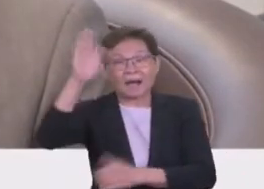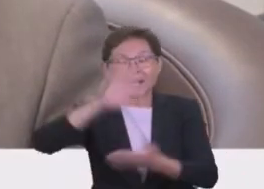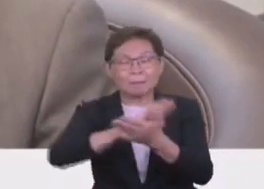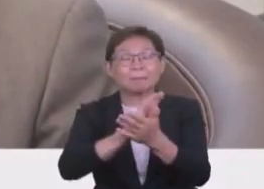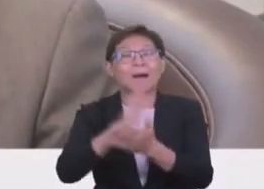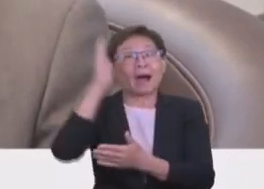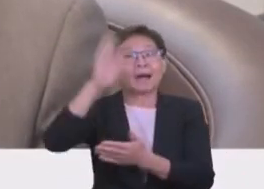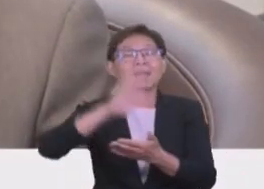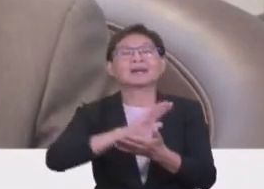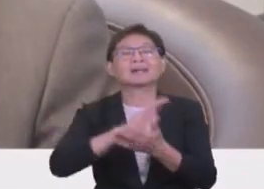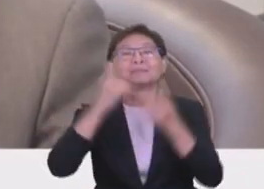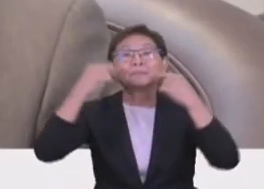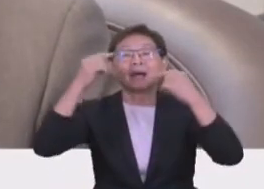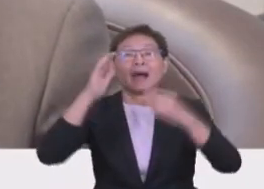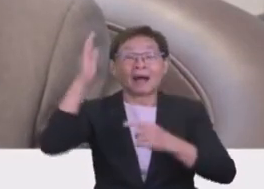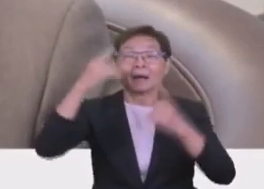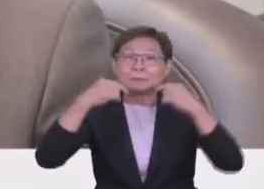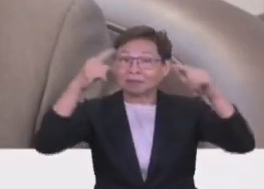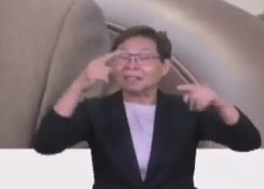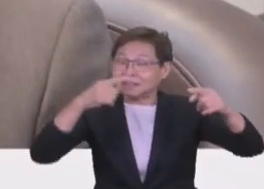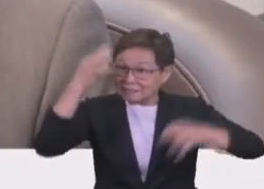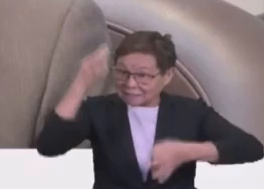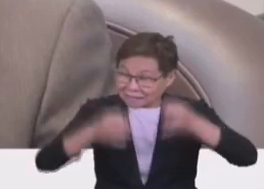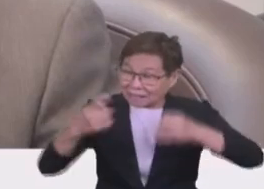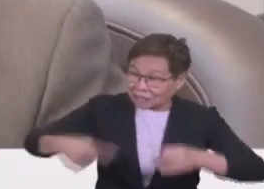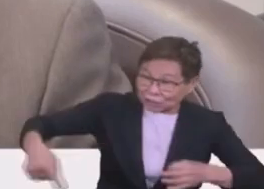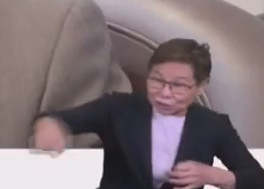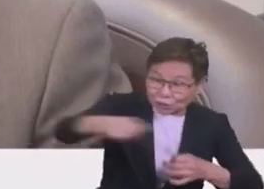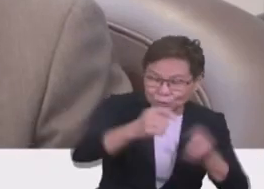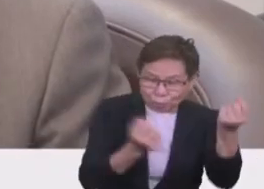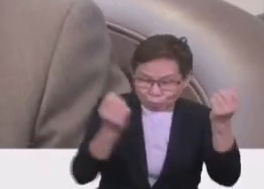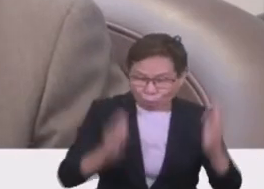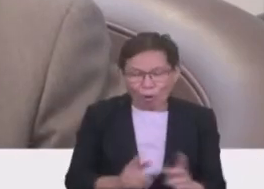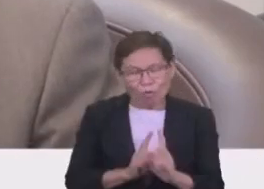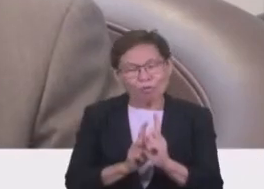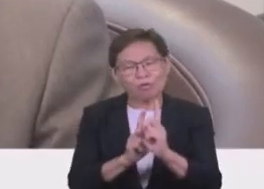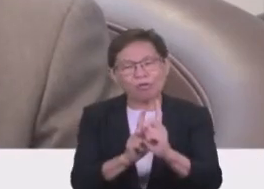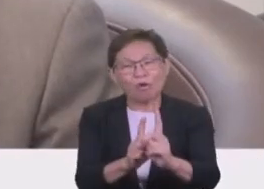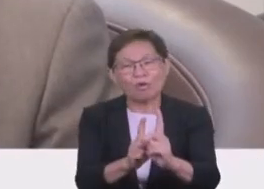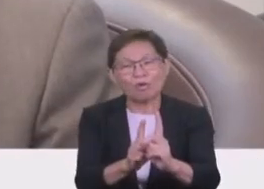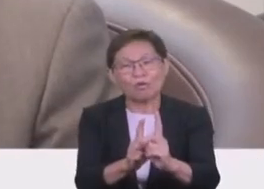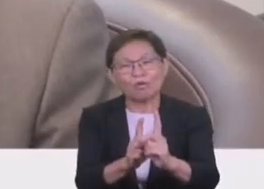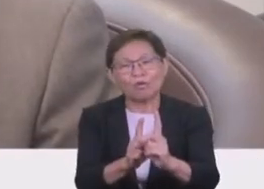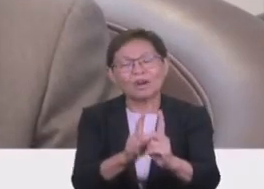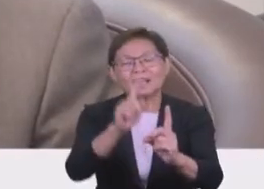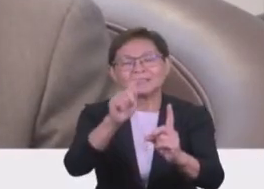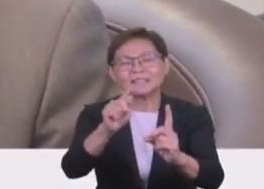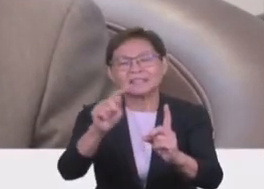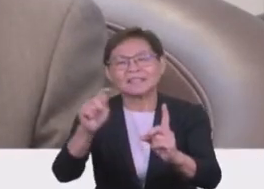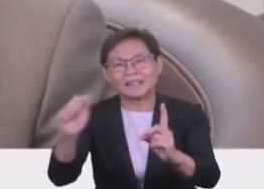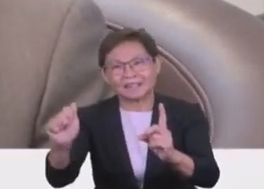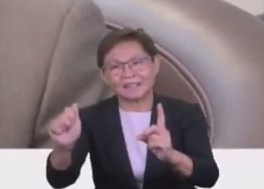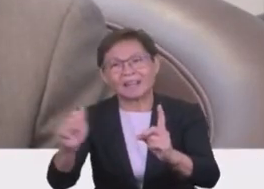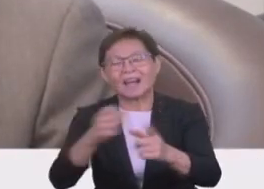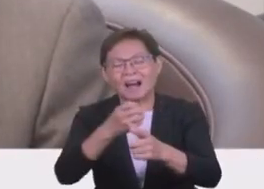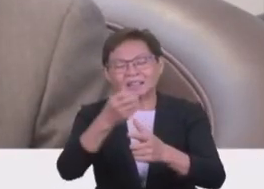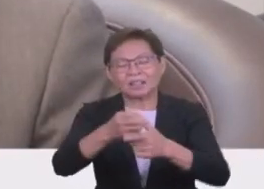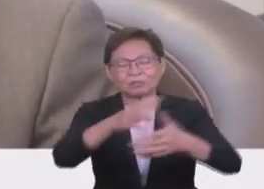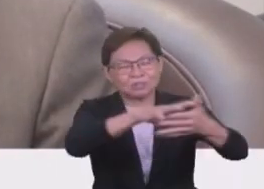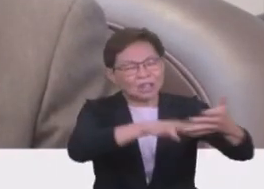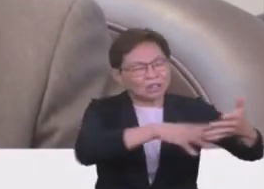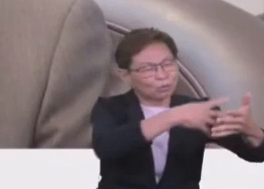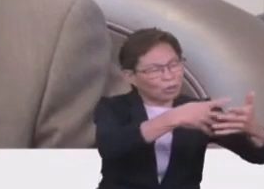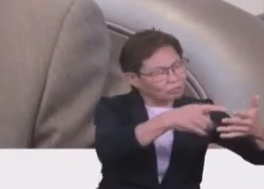direalisasikan jika orang ramai yang merancang perjalanan itu mematuhi TTA tersebut ataupun jadual